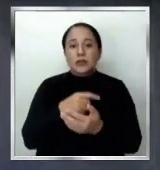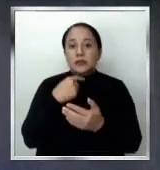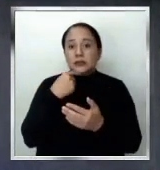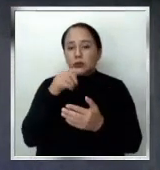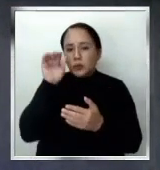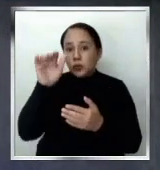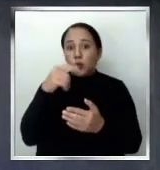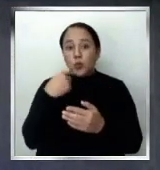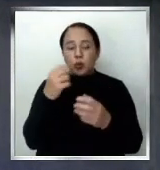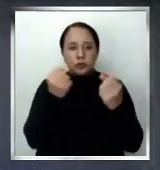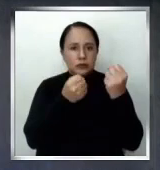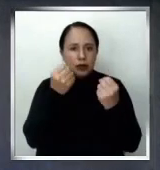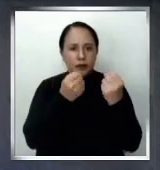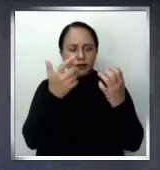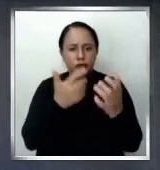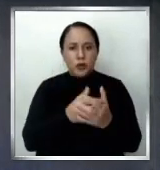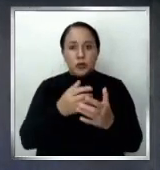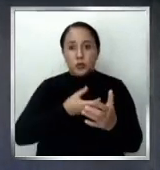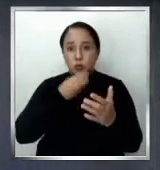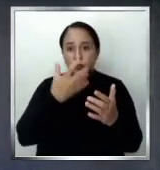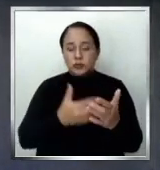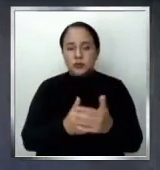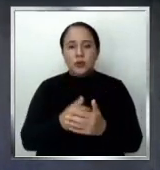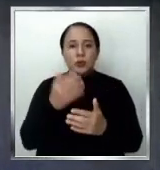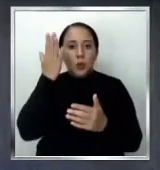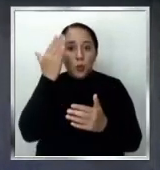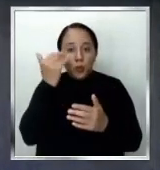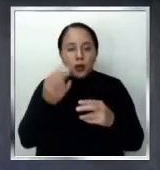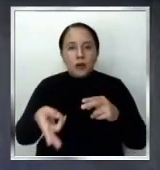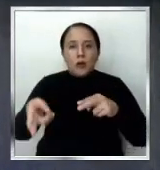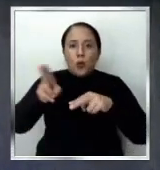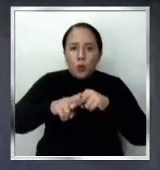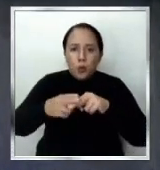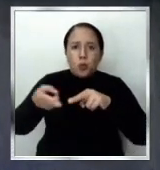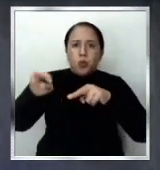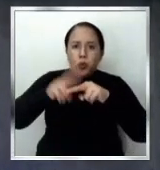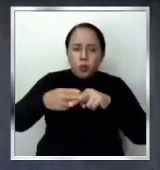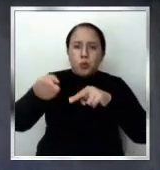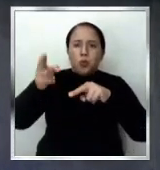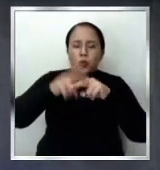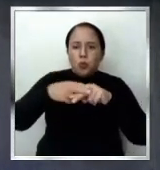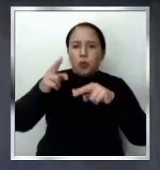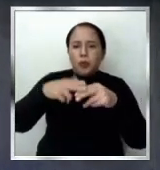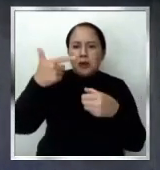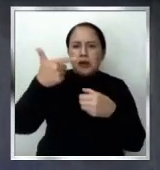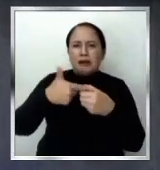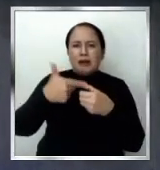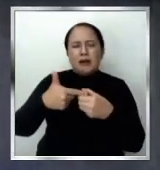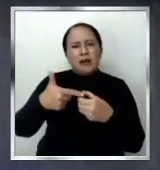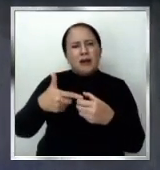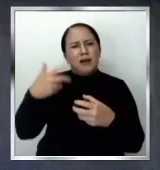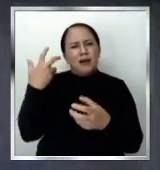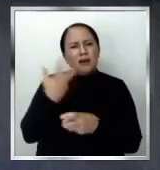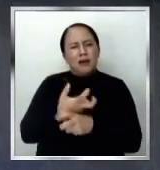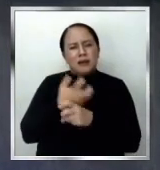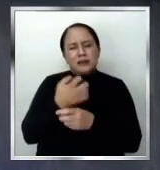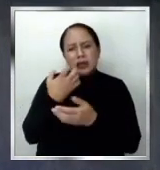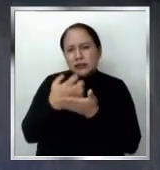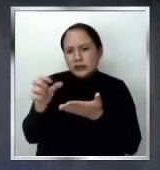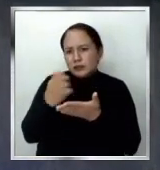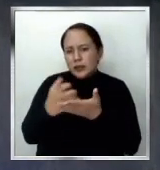Daing nila, bukod sa tuloy-tuloy na pagsipa ng presyo ng langis, masakit din sa bulsa ang gastos sa mga sasakyan